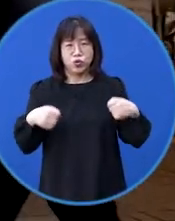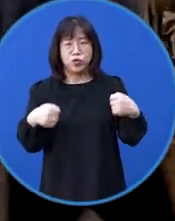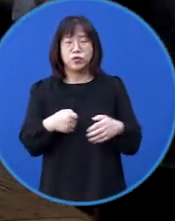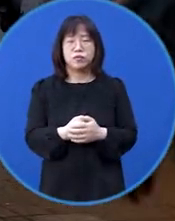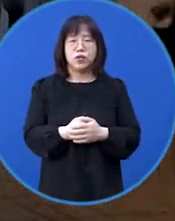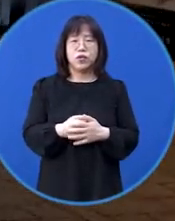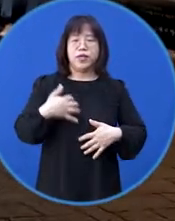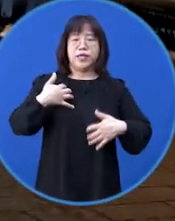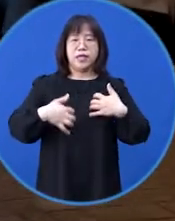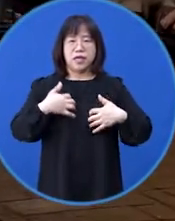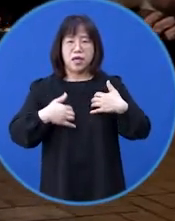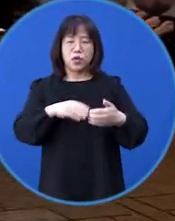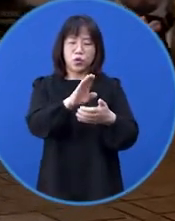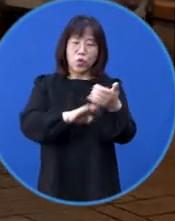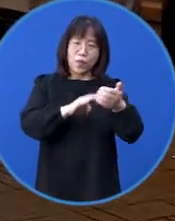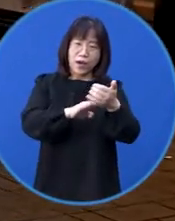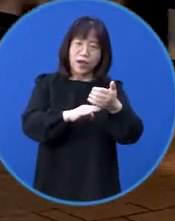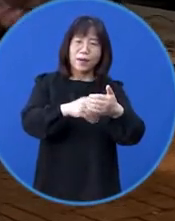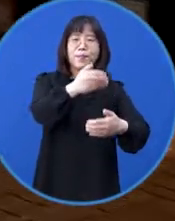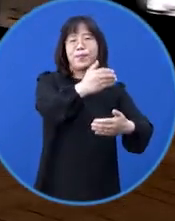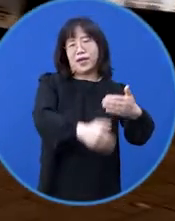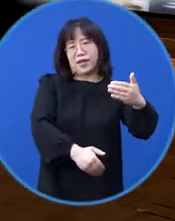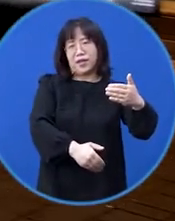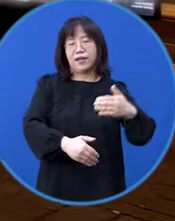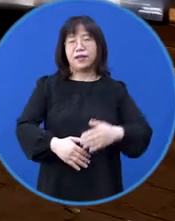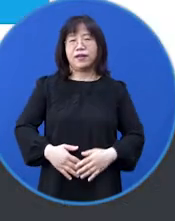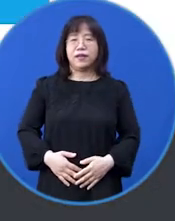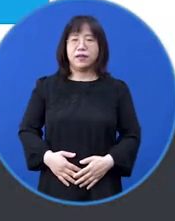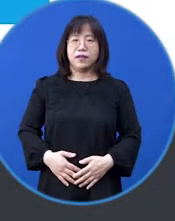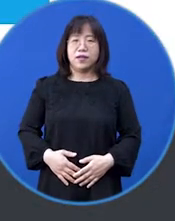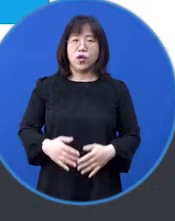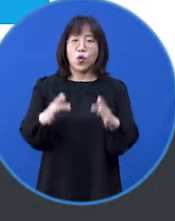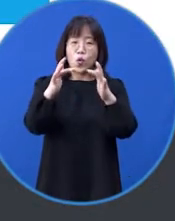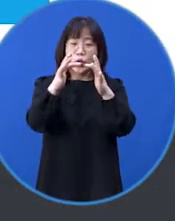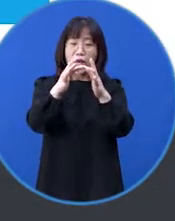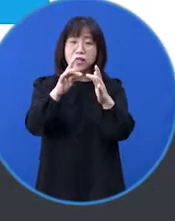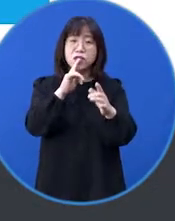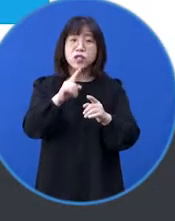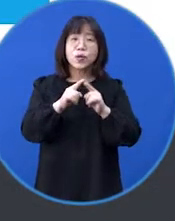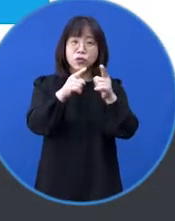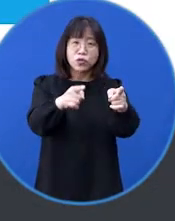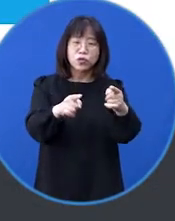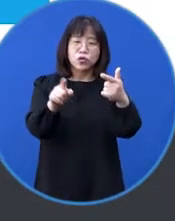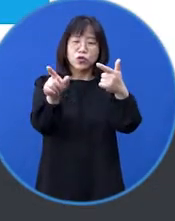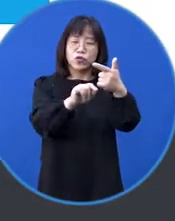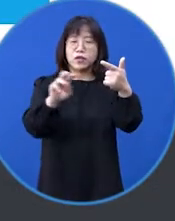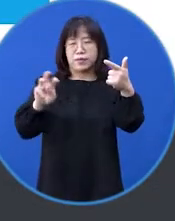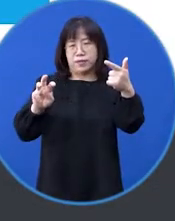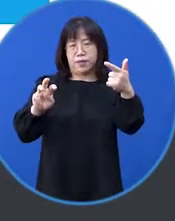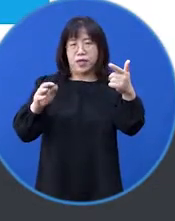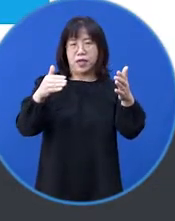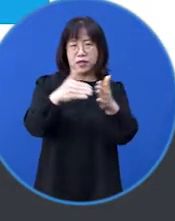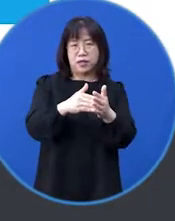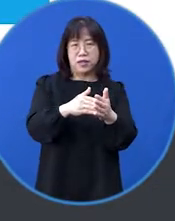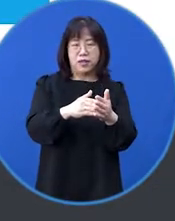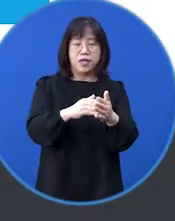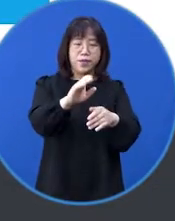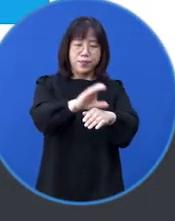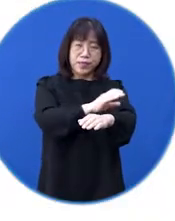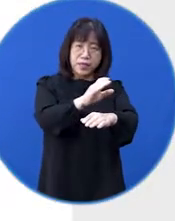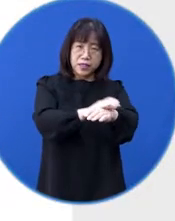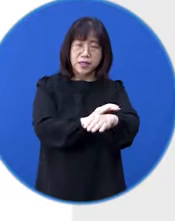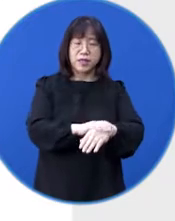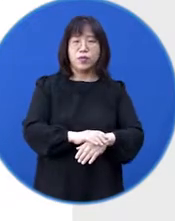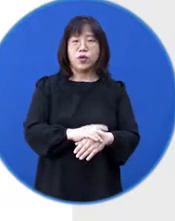유흥, 향락, 도박 등 일부 업종은 제외됩니다. 온라인 접수는 6월 30일까지 PC